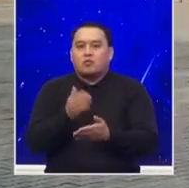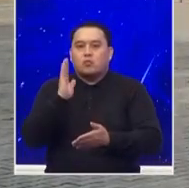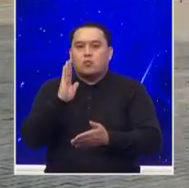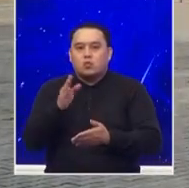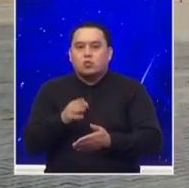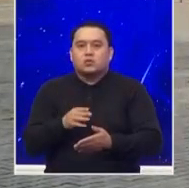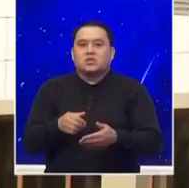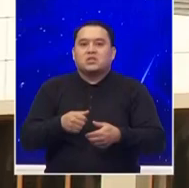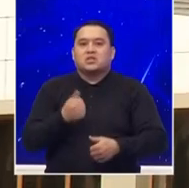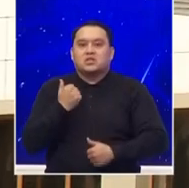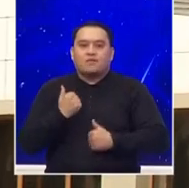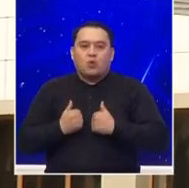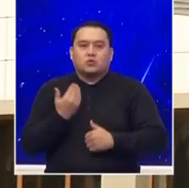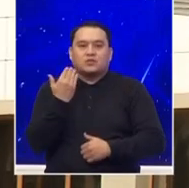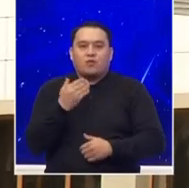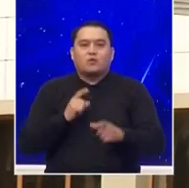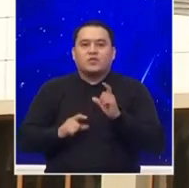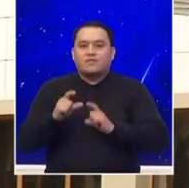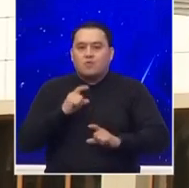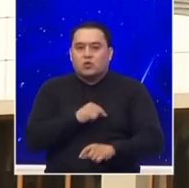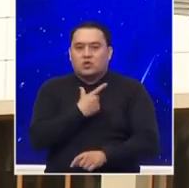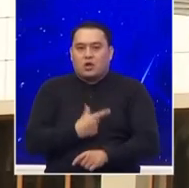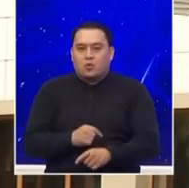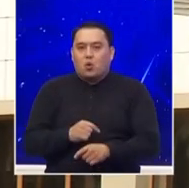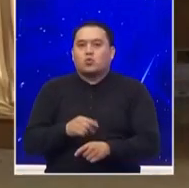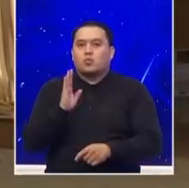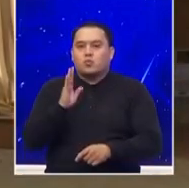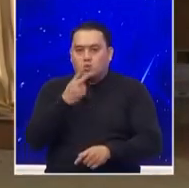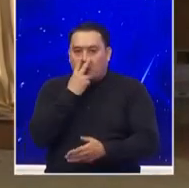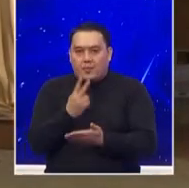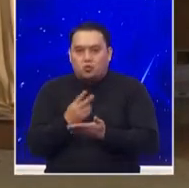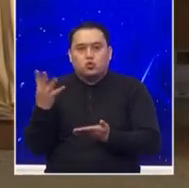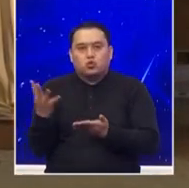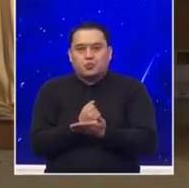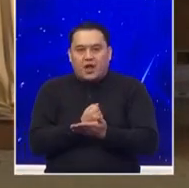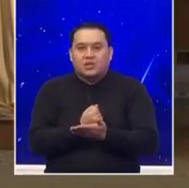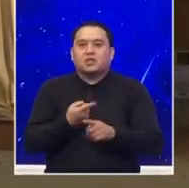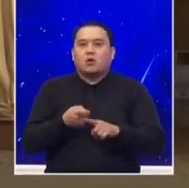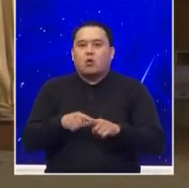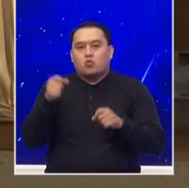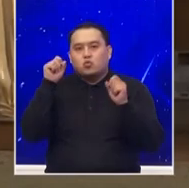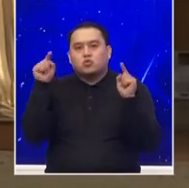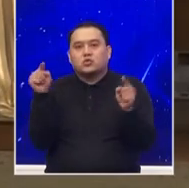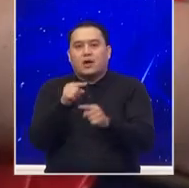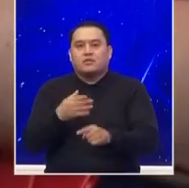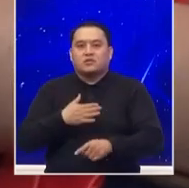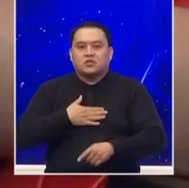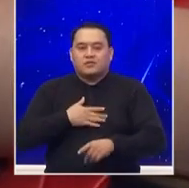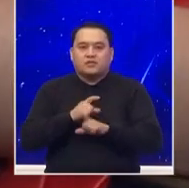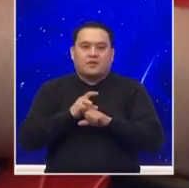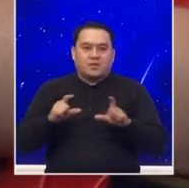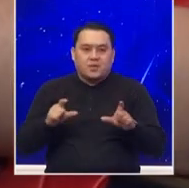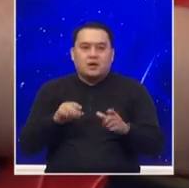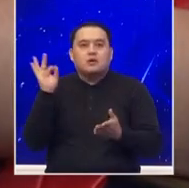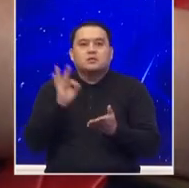играть репутация и имидж самого вуза. Дипломы фактически станут олицетворением успешности и узнаваемости высшего учебного заведения.